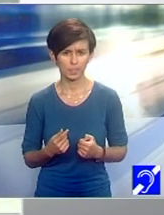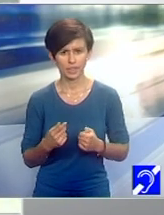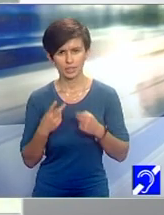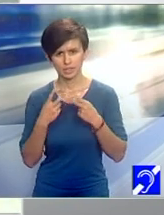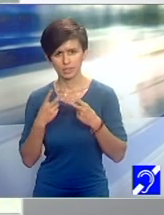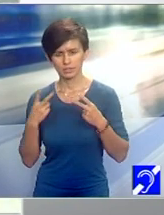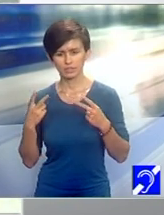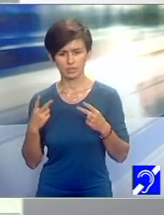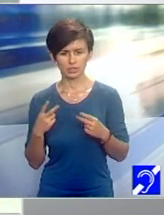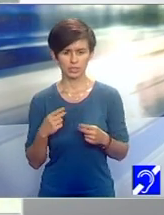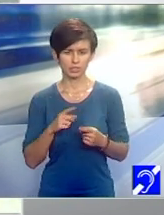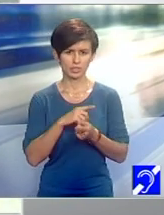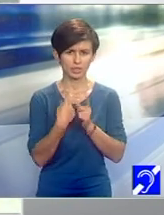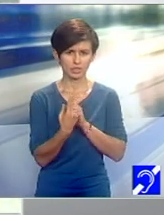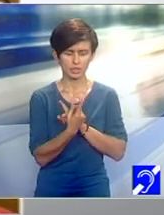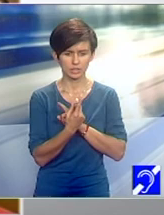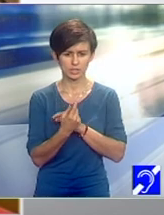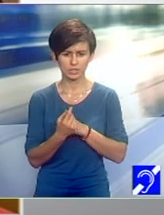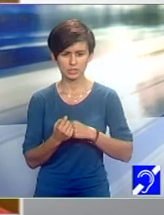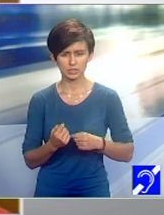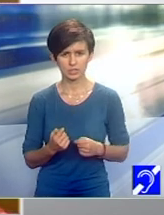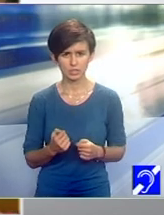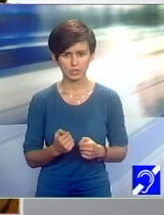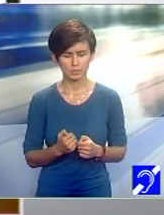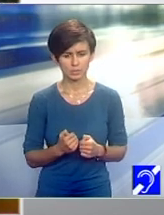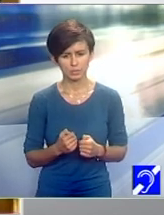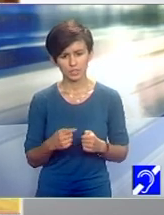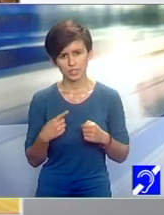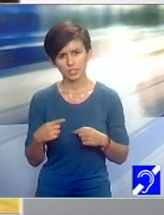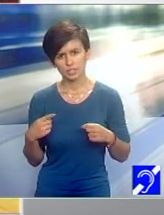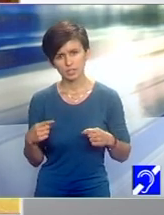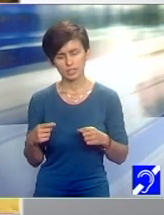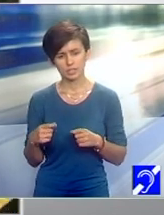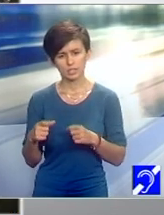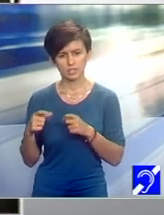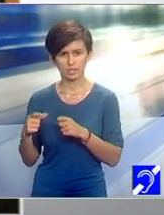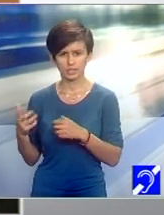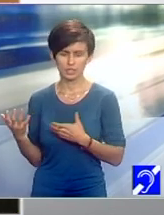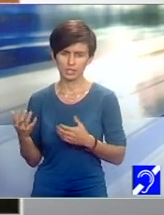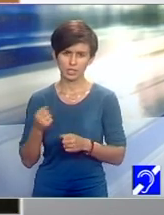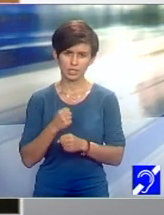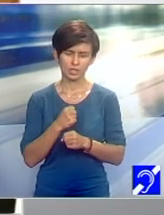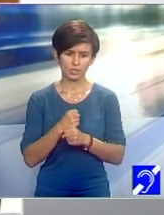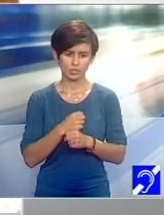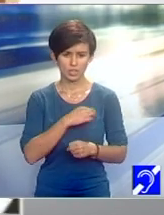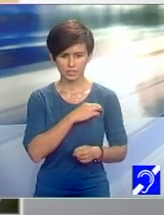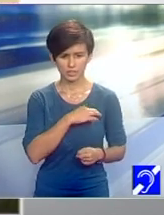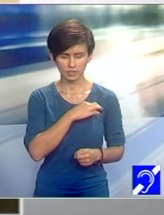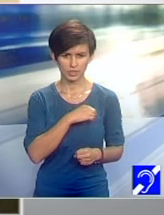valorifica schimburile dintre cadrele care lucrează în universitățile